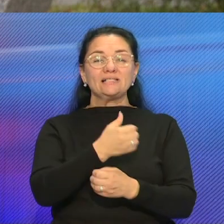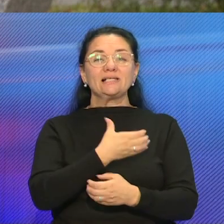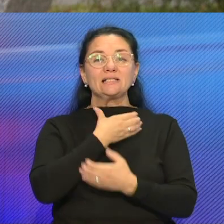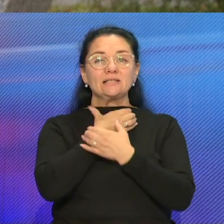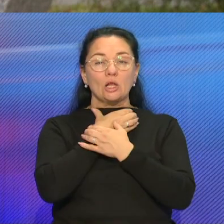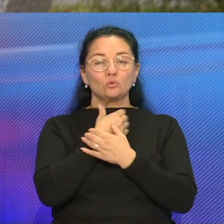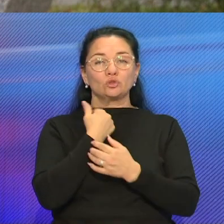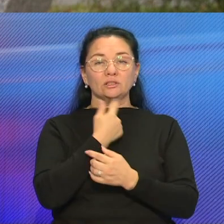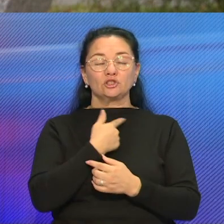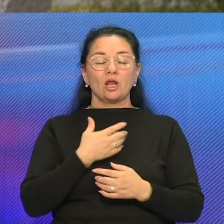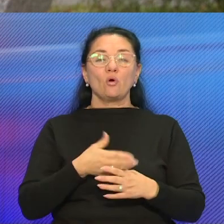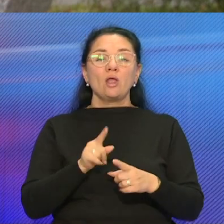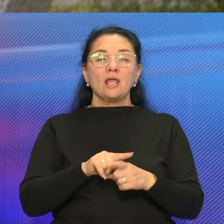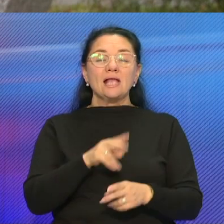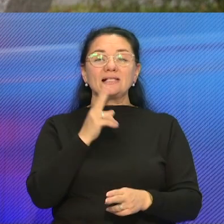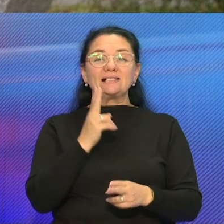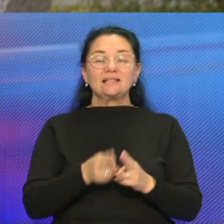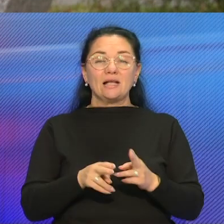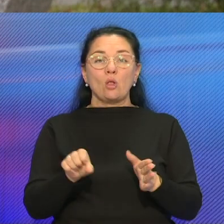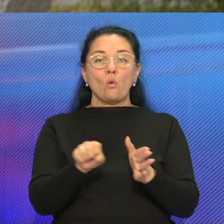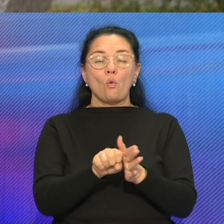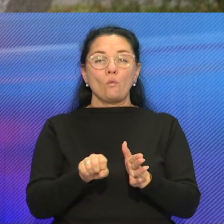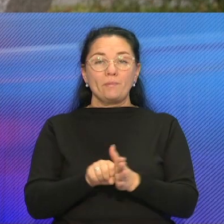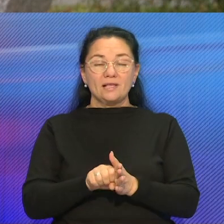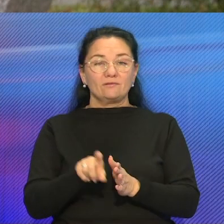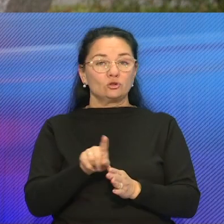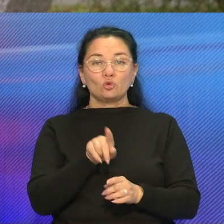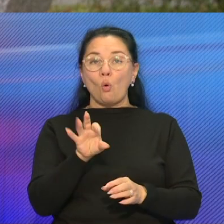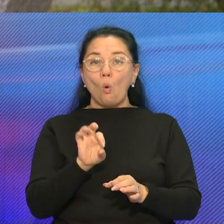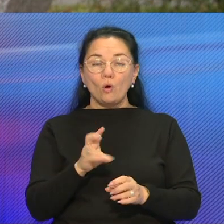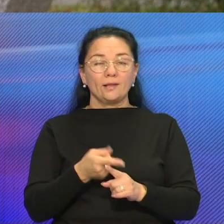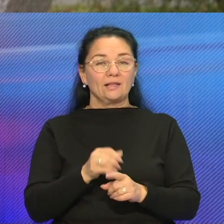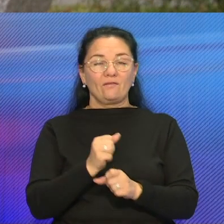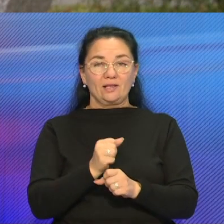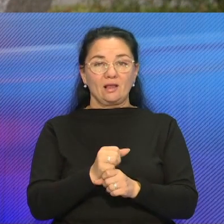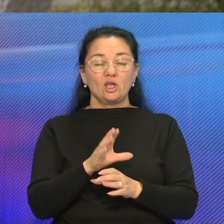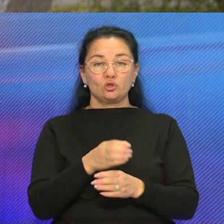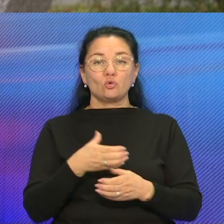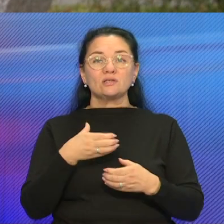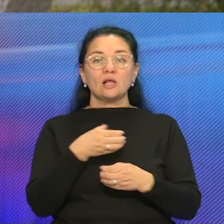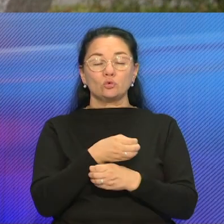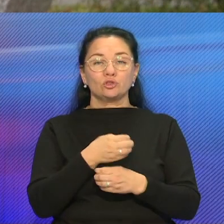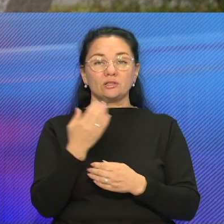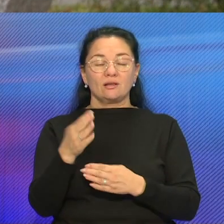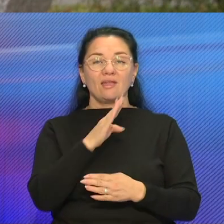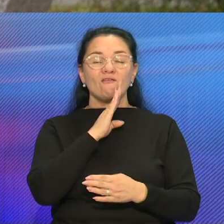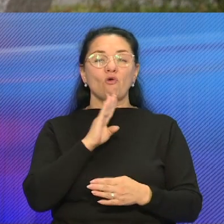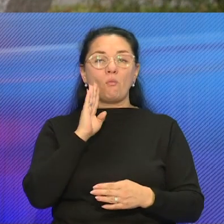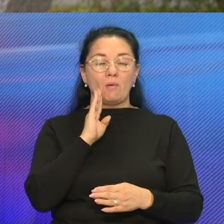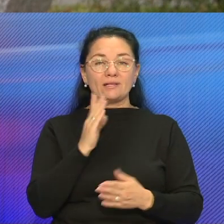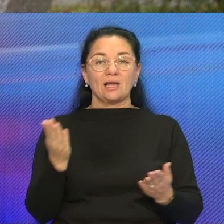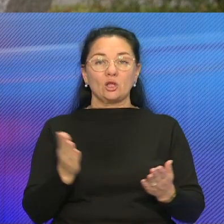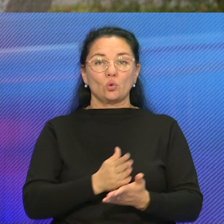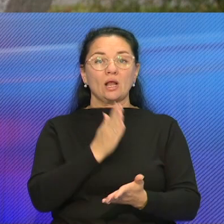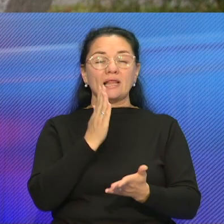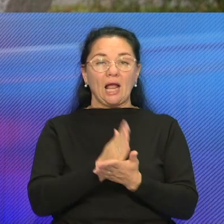задушил мужчину. Совершив убийство в целях скрыть совершенное преступление, обвиняемый задушил престарелую мать убитого, находившуюся